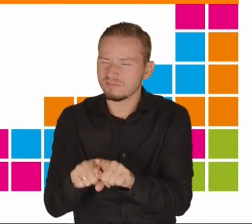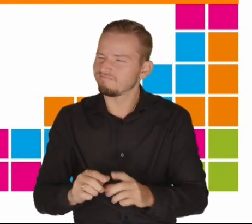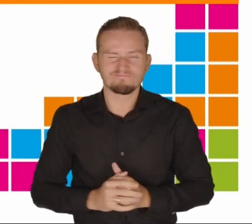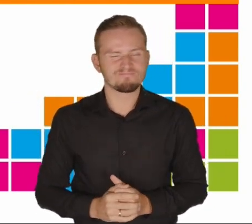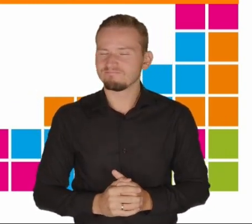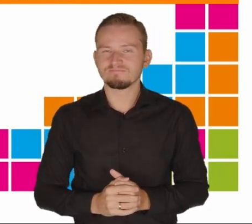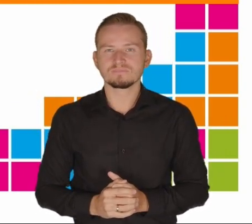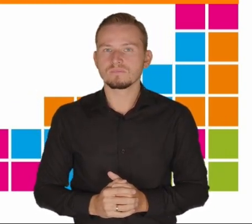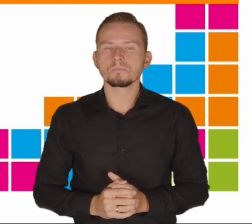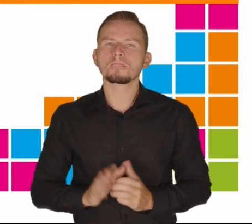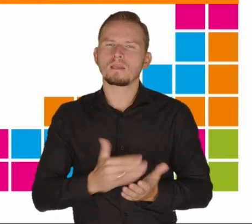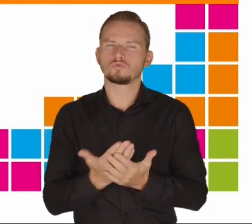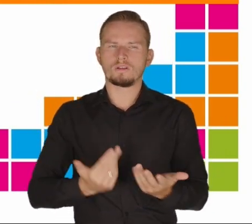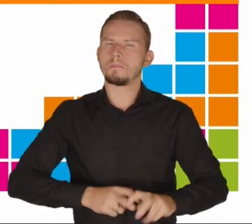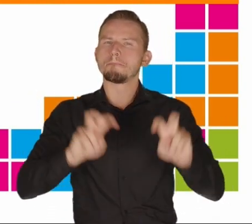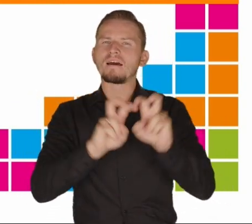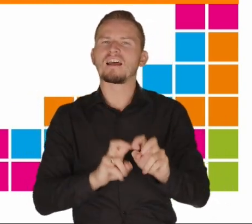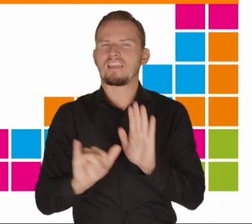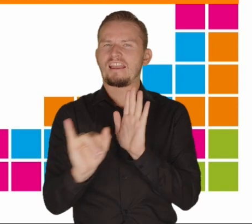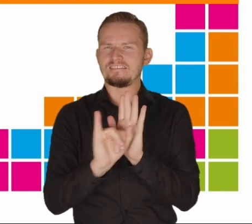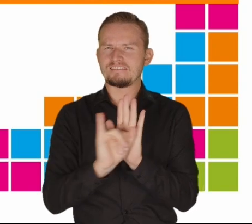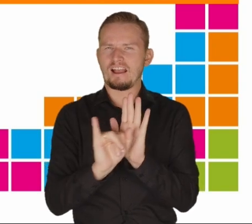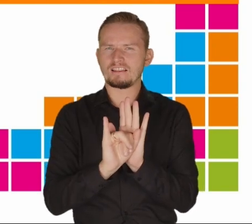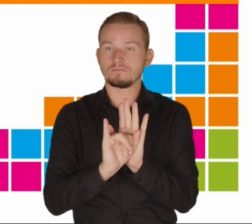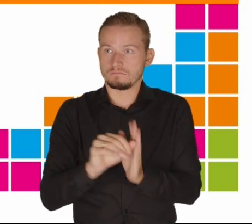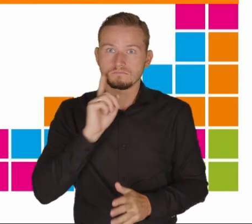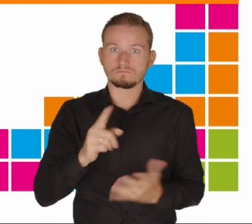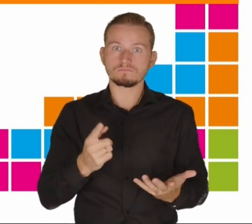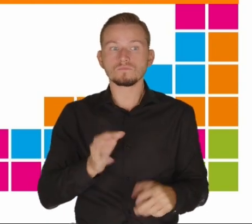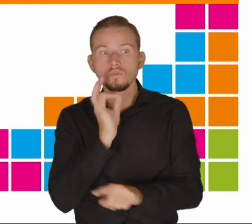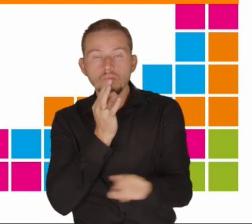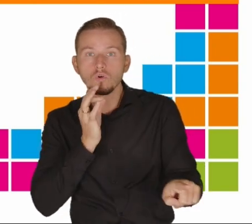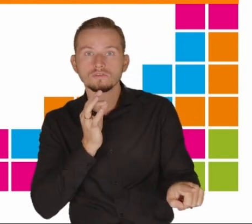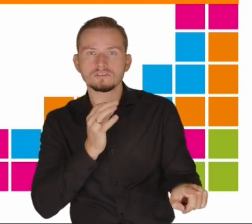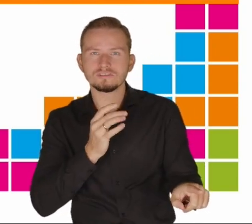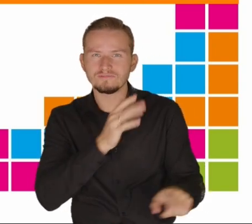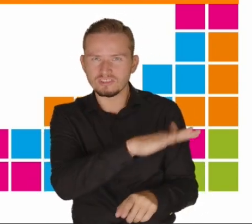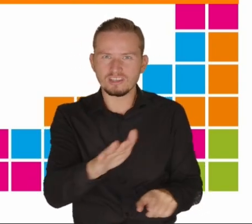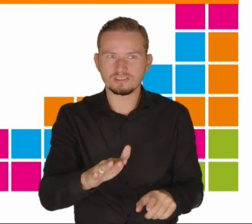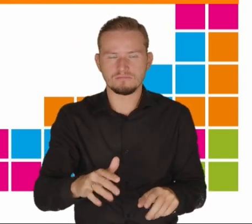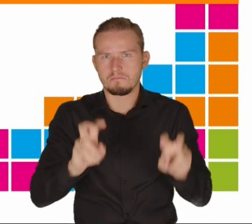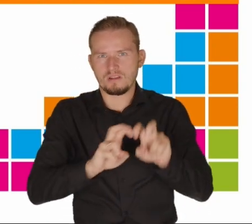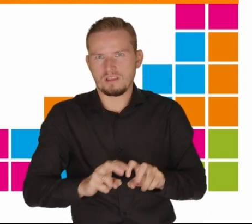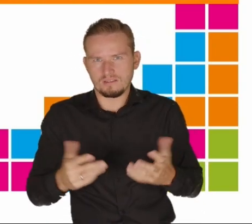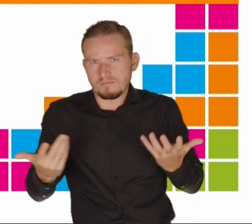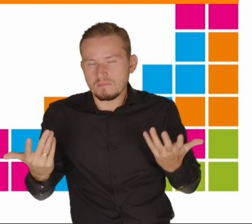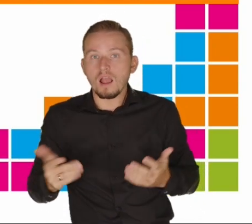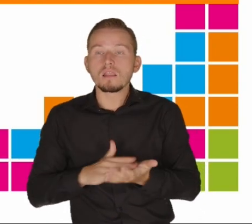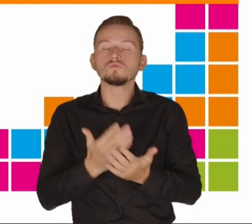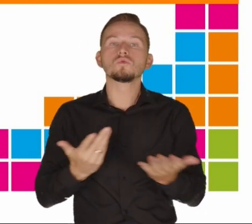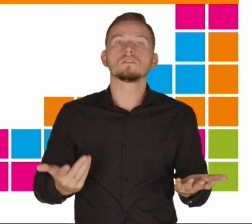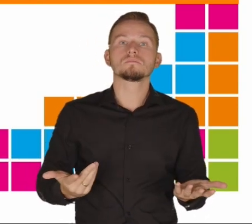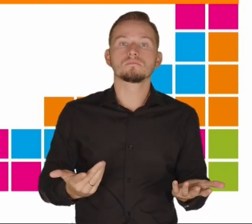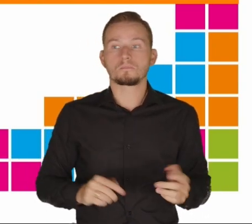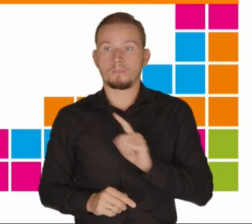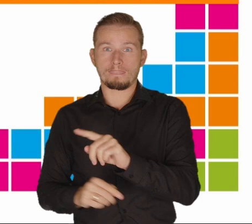na przykład nad Instagramem, bo przecież nie robimy takich badań wśród dzieci i młodzieży, to jest to, że osoby, które nigdy nie korzystały na przykład z Instagrama,